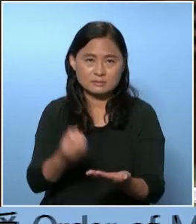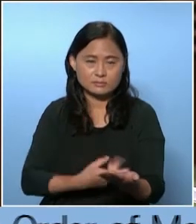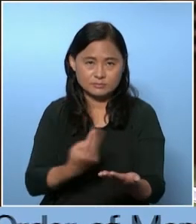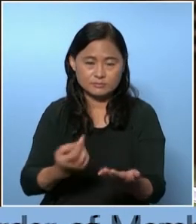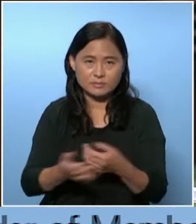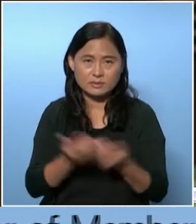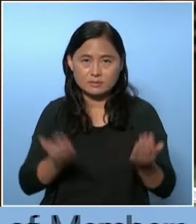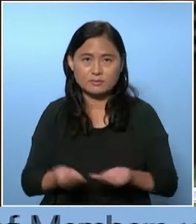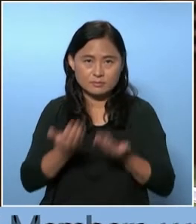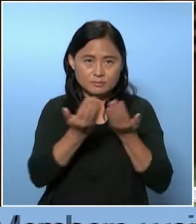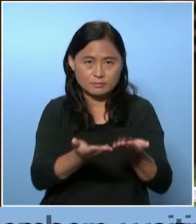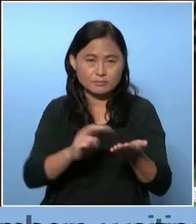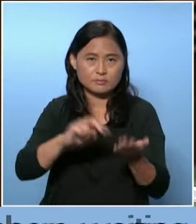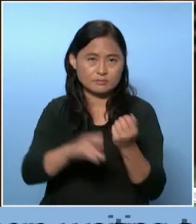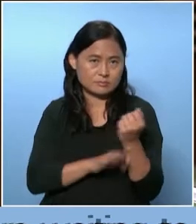給本會審議，